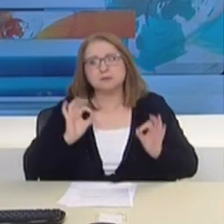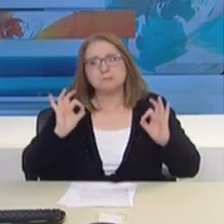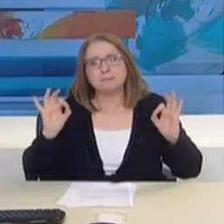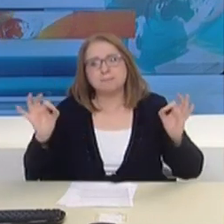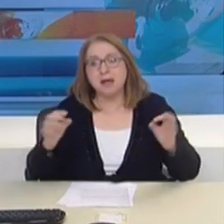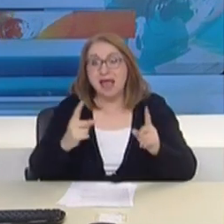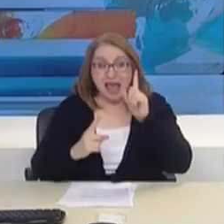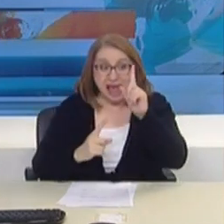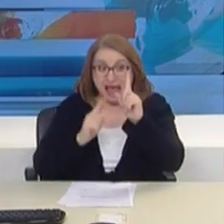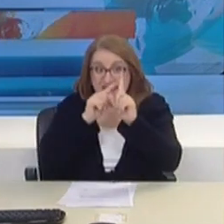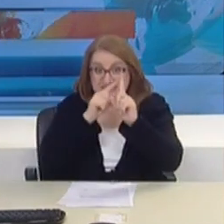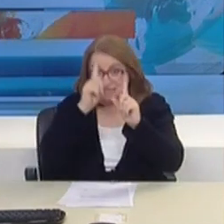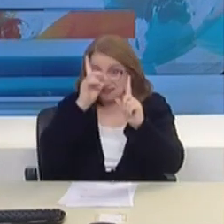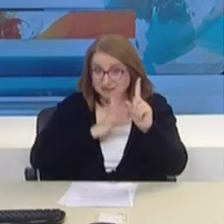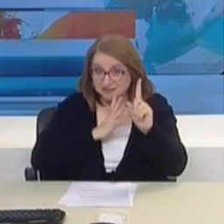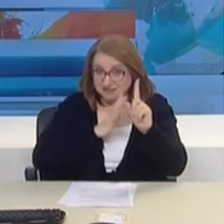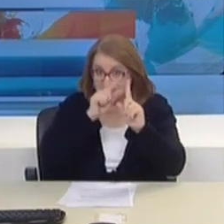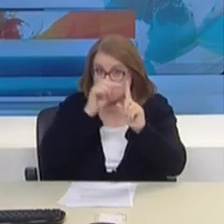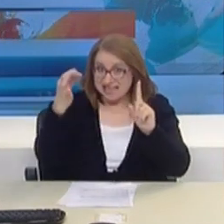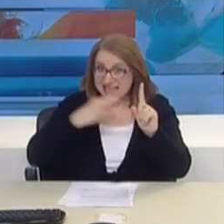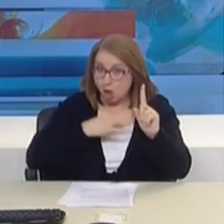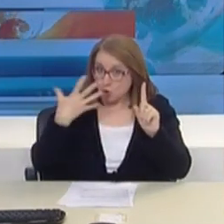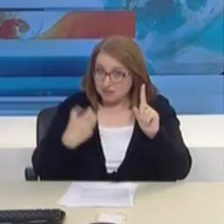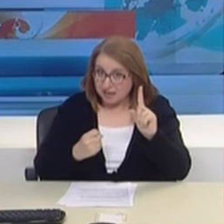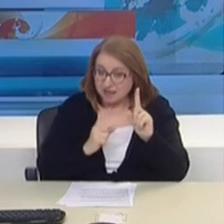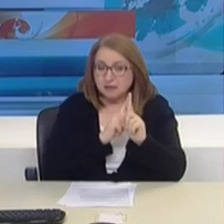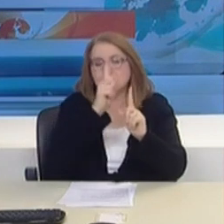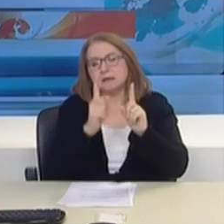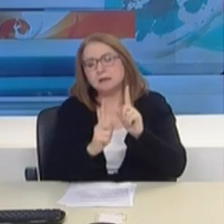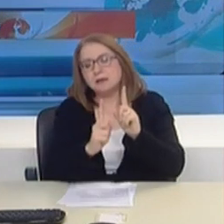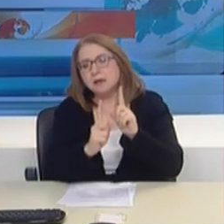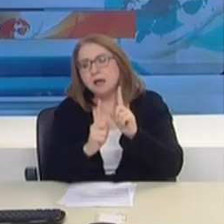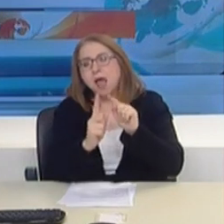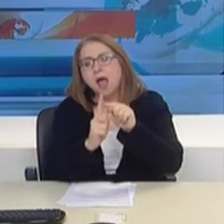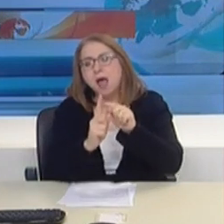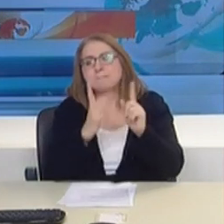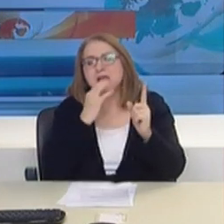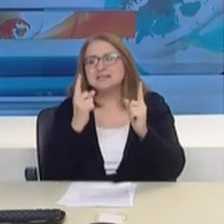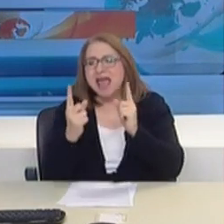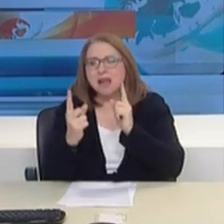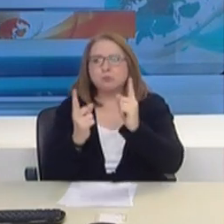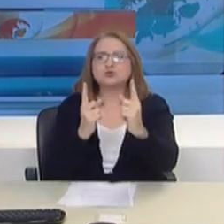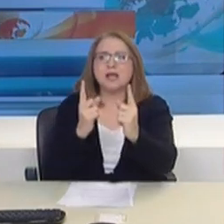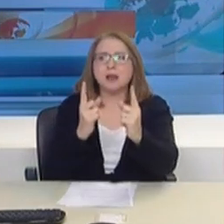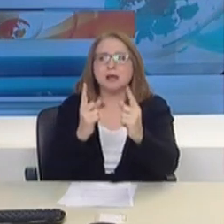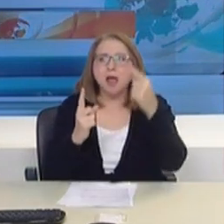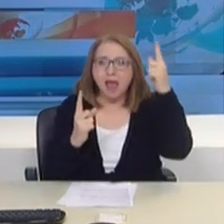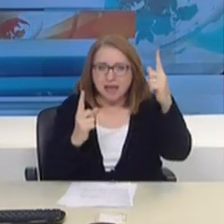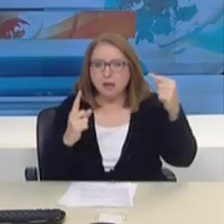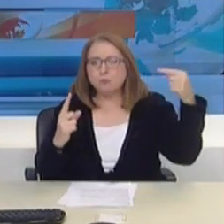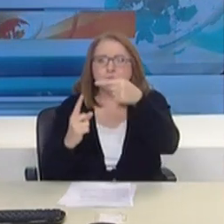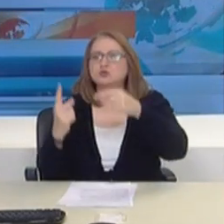πως για κάθε ένα ασυμπτωματικό ασθενή υπάρχει τουλάχιστον ένας ασυμπτωματικός ή με ελαφρά συμπτώματα. Η